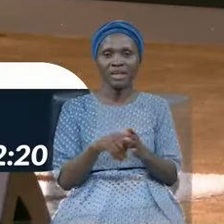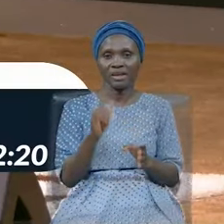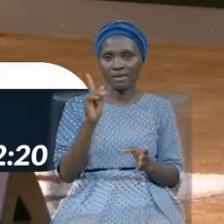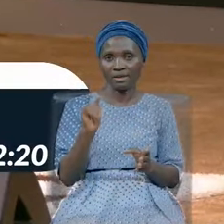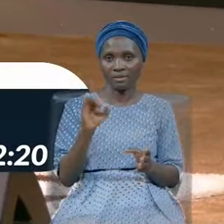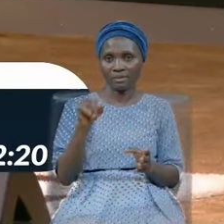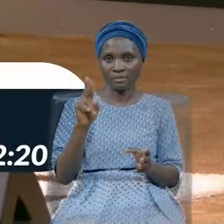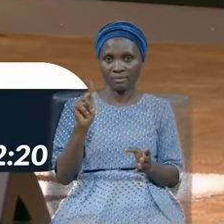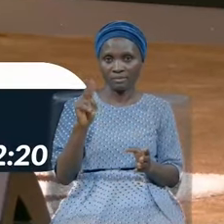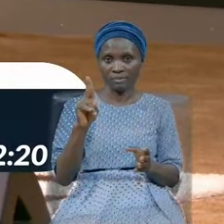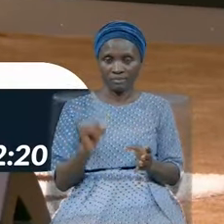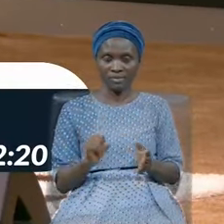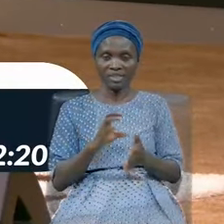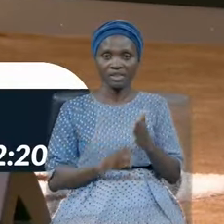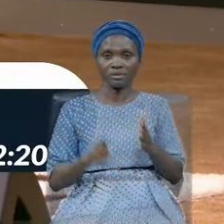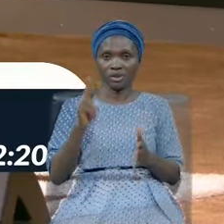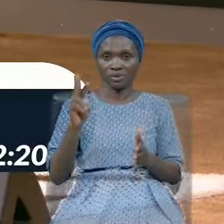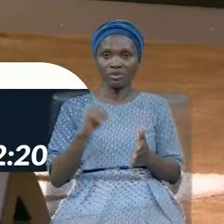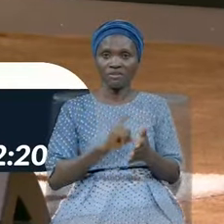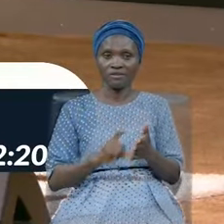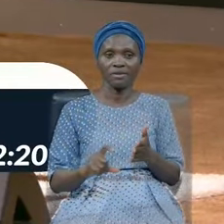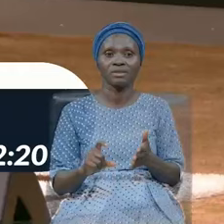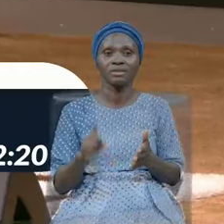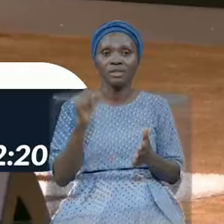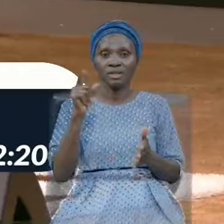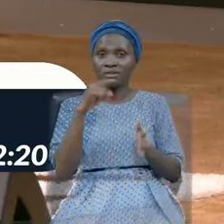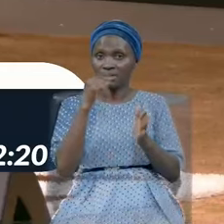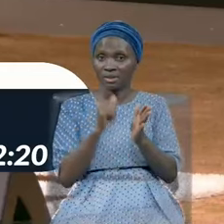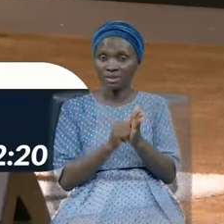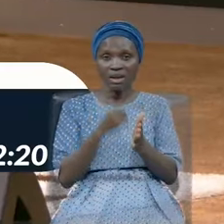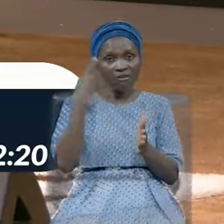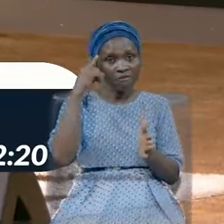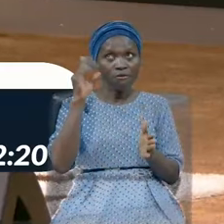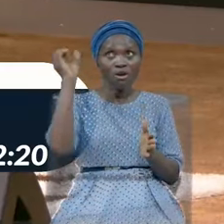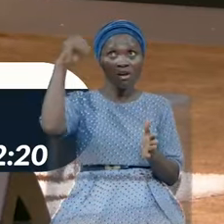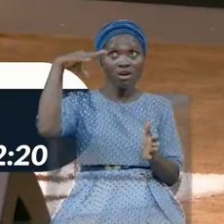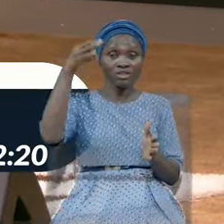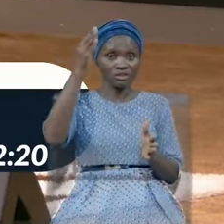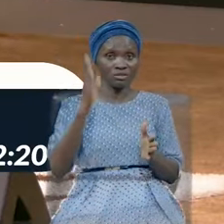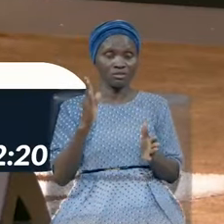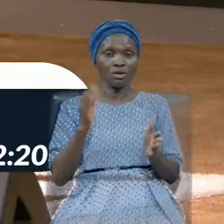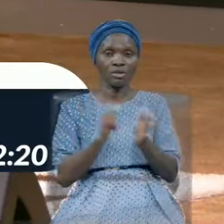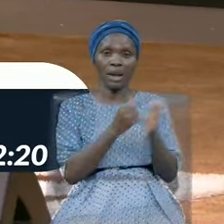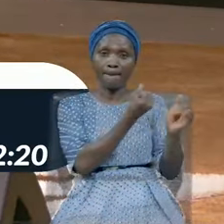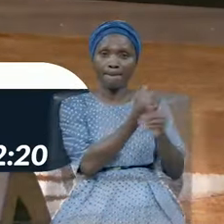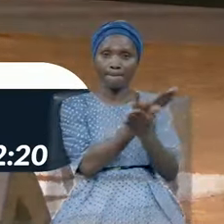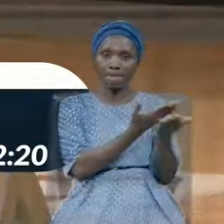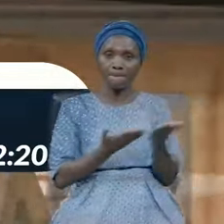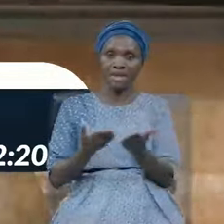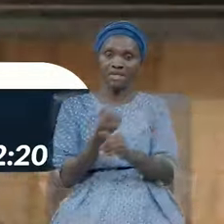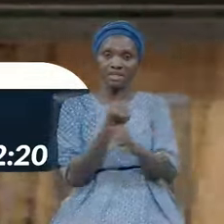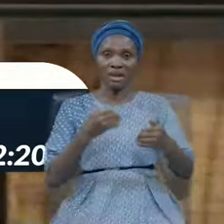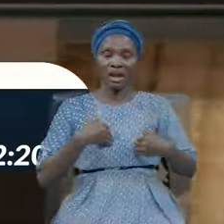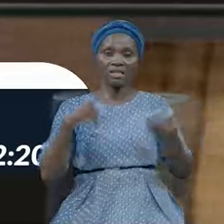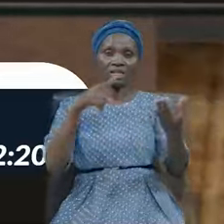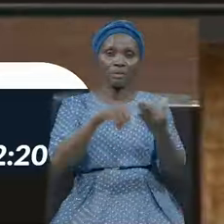2, verset 11, car la grâce de Dieu, source de salut pour tous les hommes, a été manifestée. Il n'a pas dit